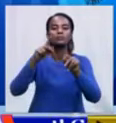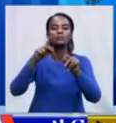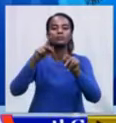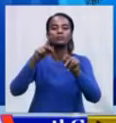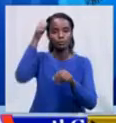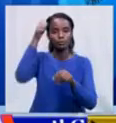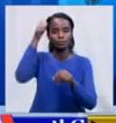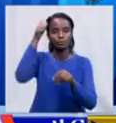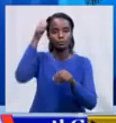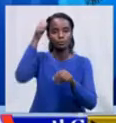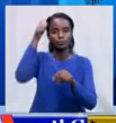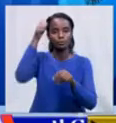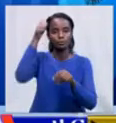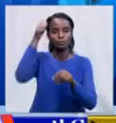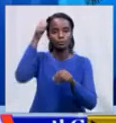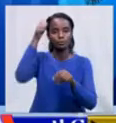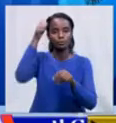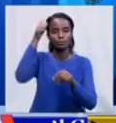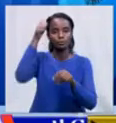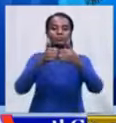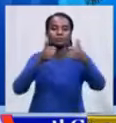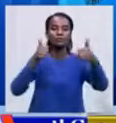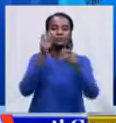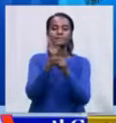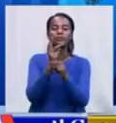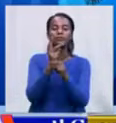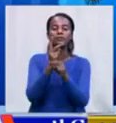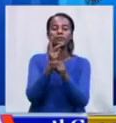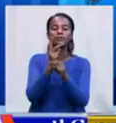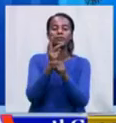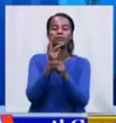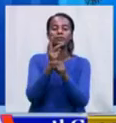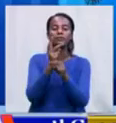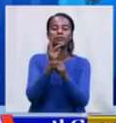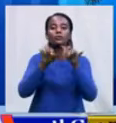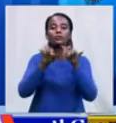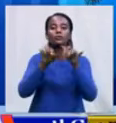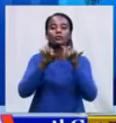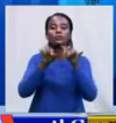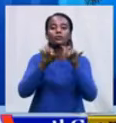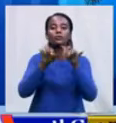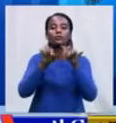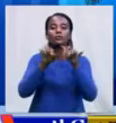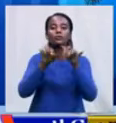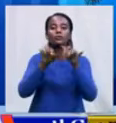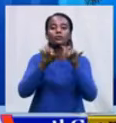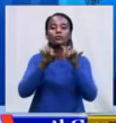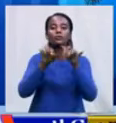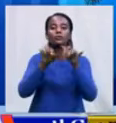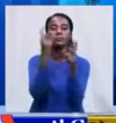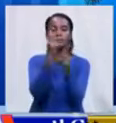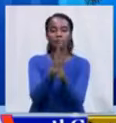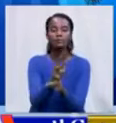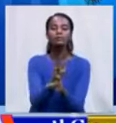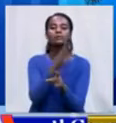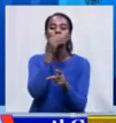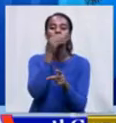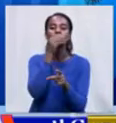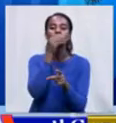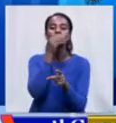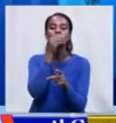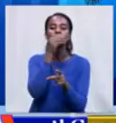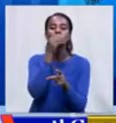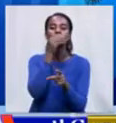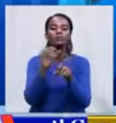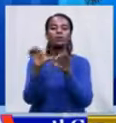ተናገሩ። አርሶ አደሩ ርቀትን በመጠበቅና ከኮሮና ቫይረስ ወረርሽኝ ራሱና ቤተሰቦቹን በመጠበቅም የግብርና ስራ እንዲያከናውንም